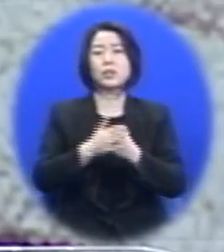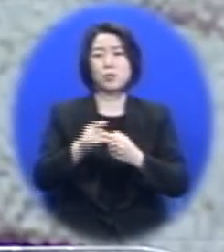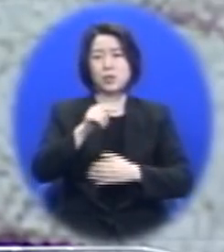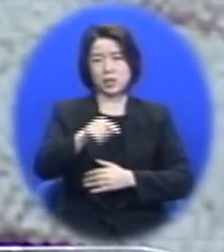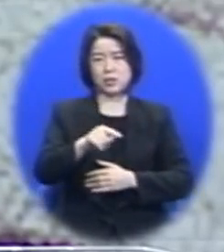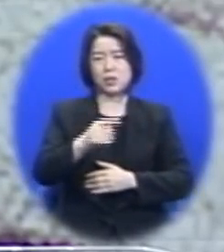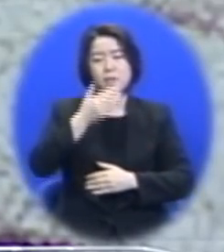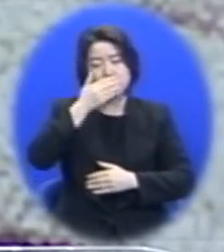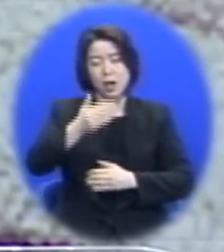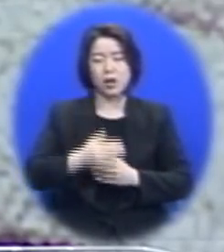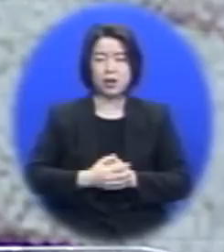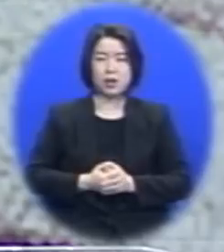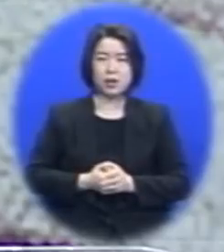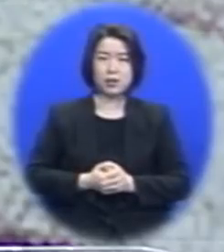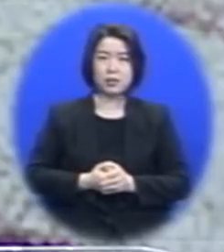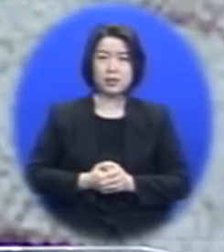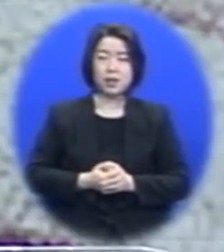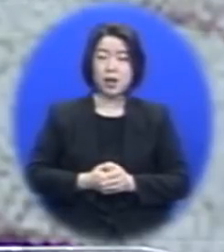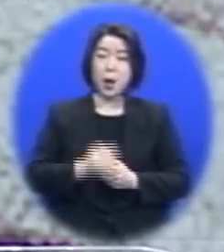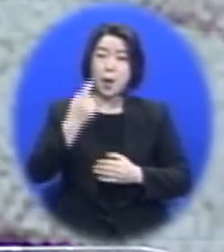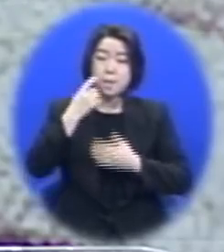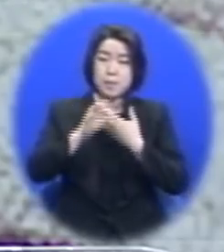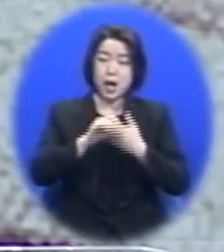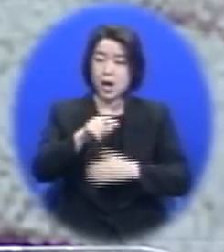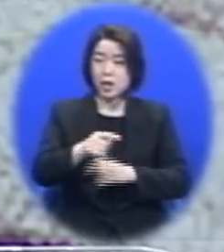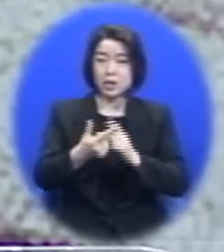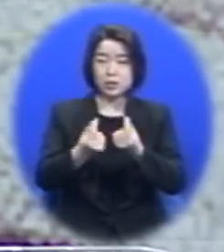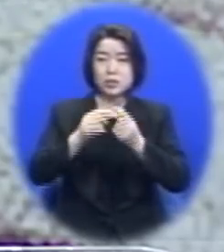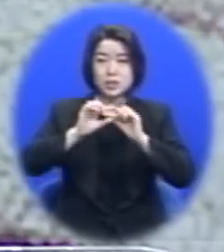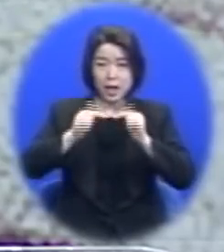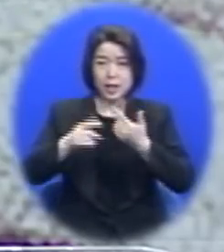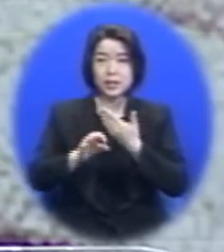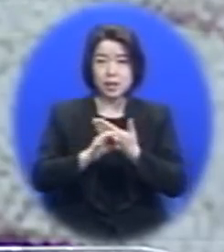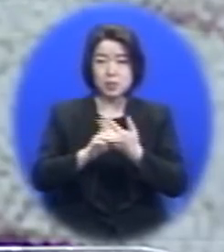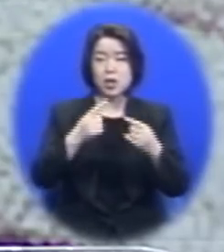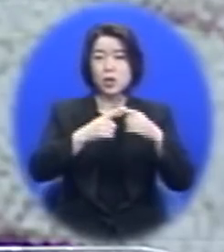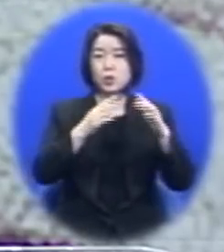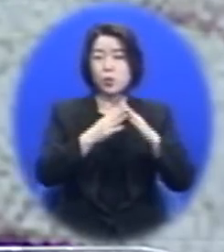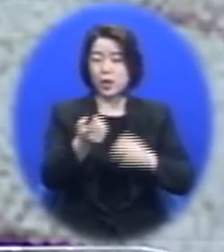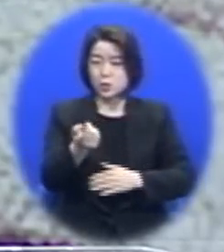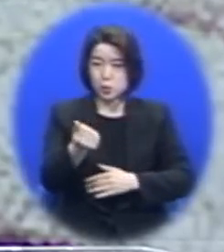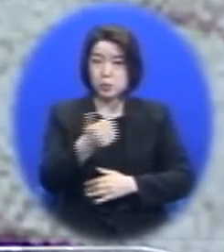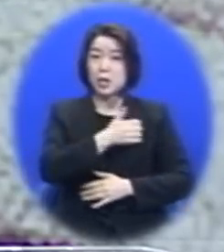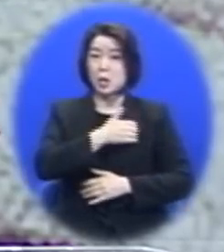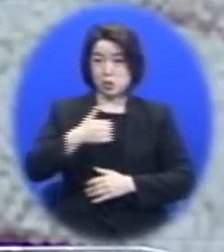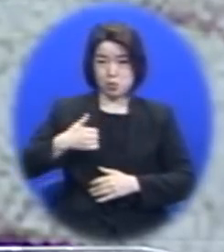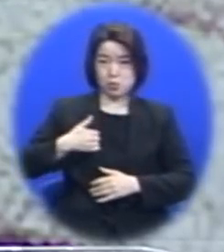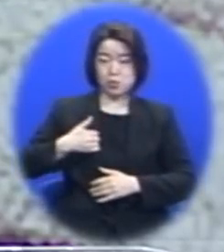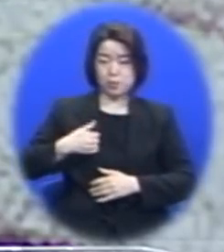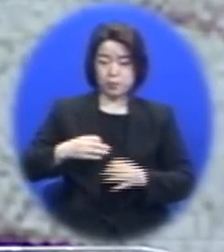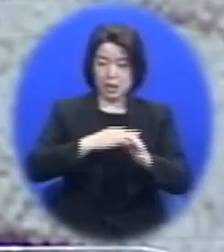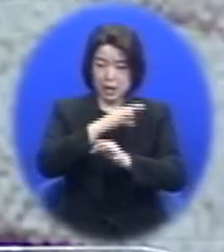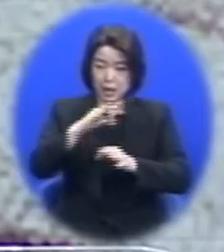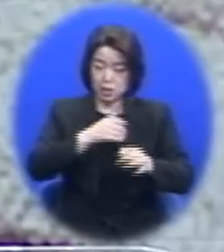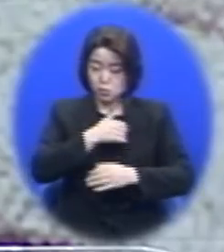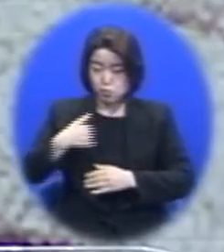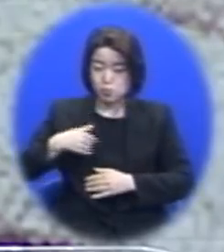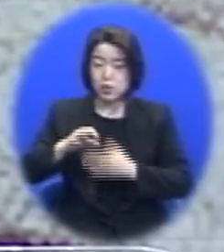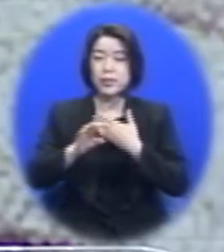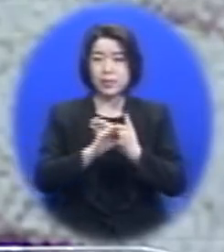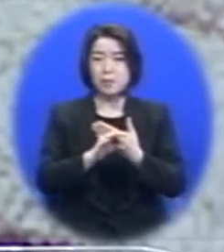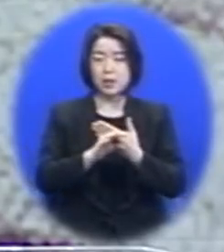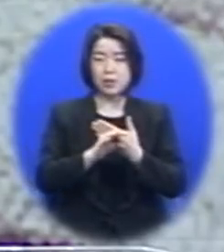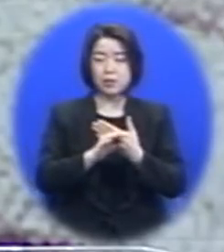겁니다 만약에 그렇지 않았다면 교회가 조금이라도 여력이 있었고 여유가 있었고 좀 형편이